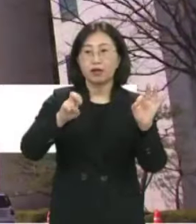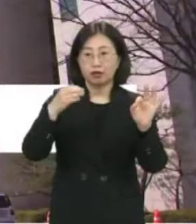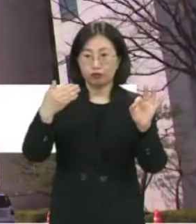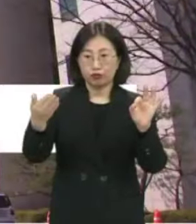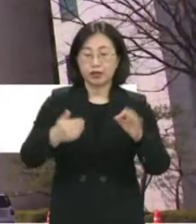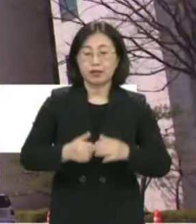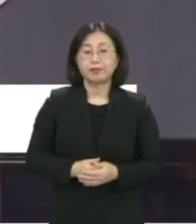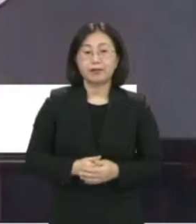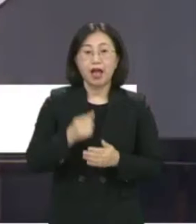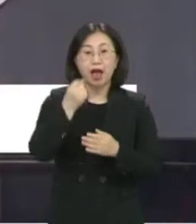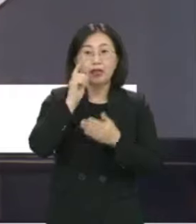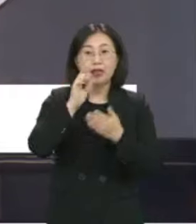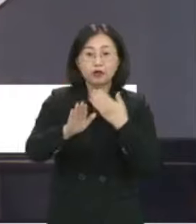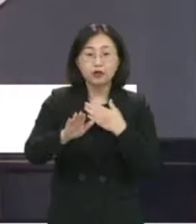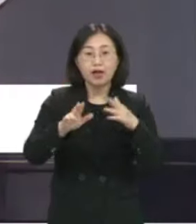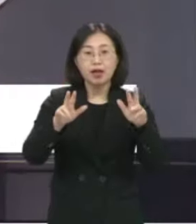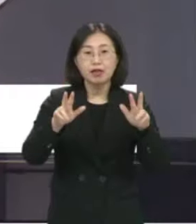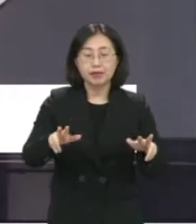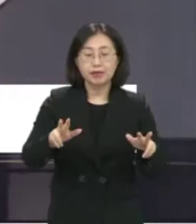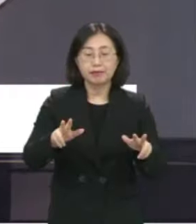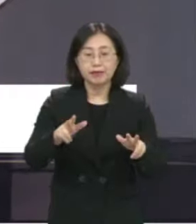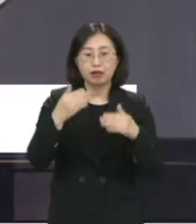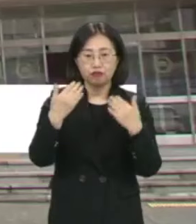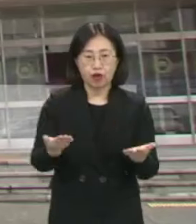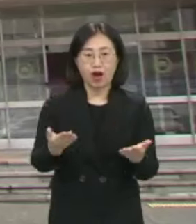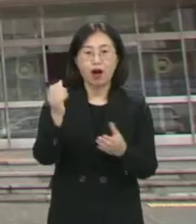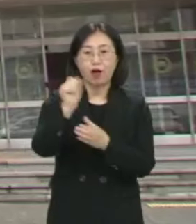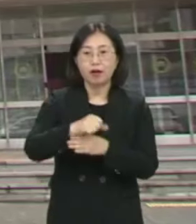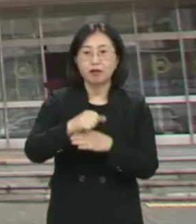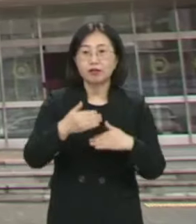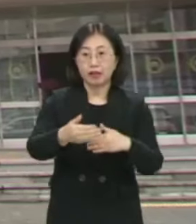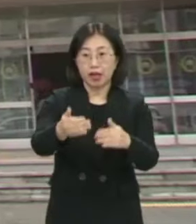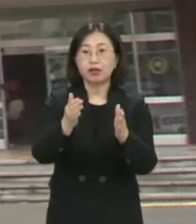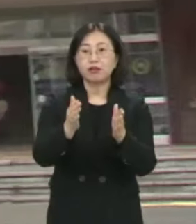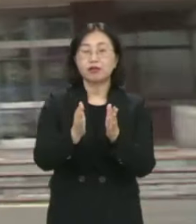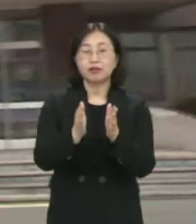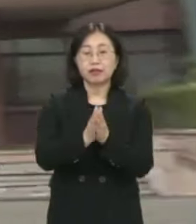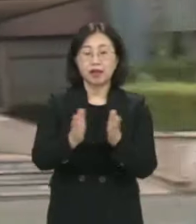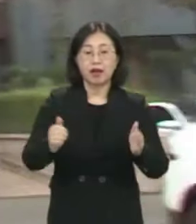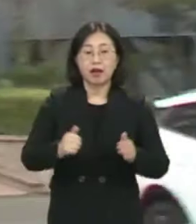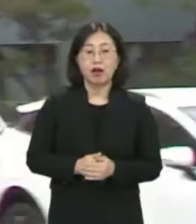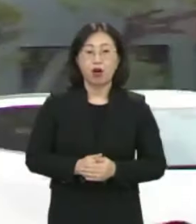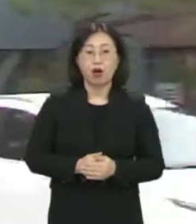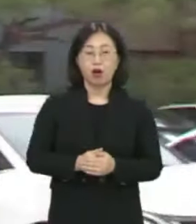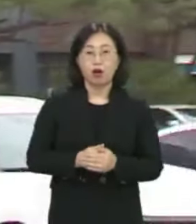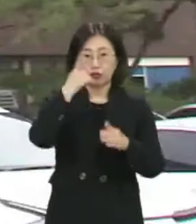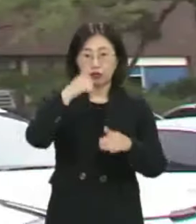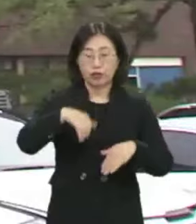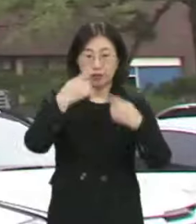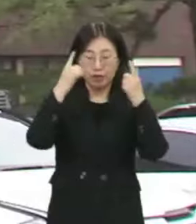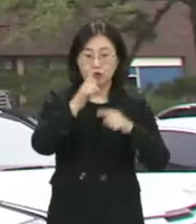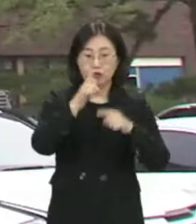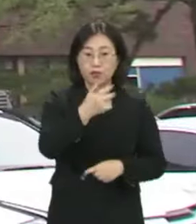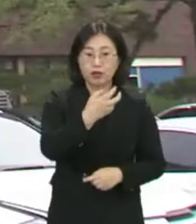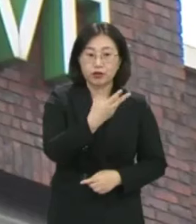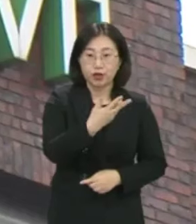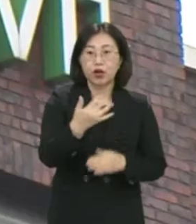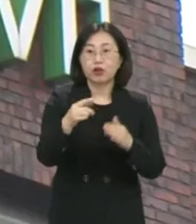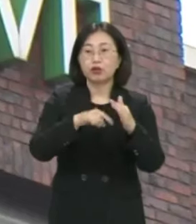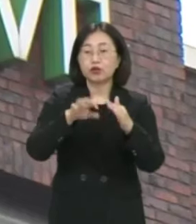충청권 의들이 휴학 승인의 속도를 내고 있습니다 충남대학교가 지난 8일 의대학생 62명 중